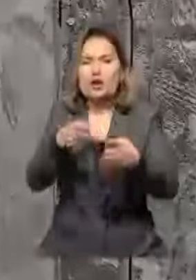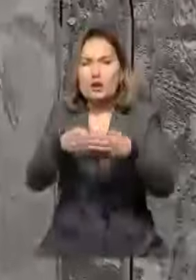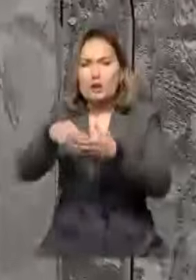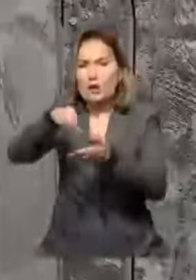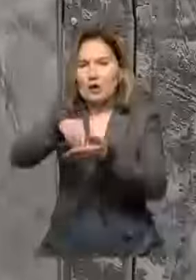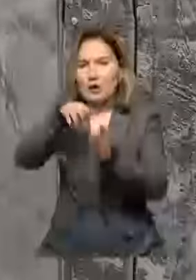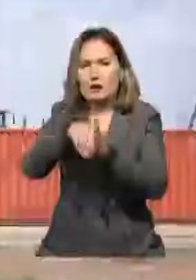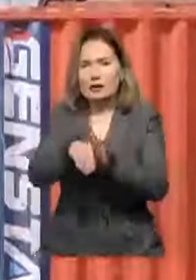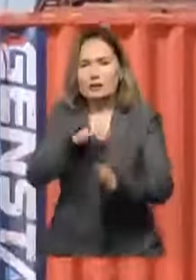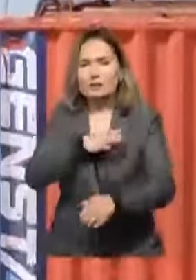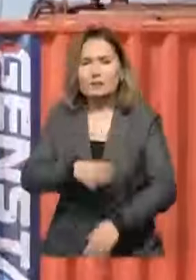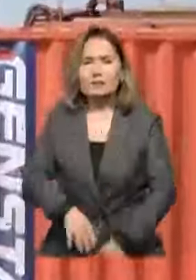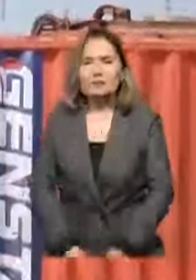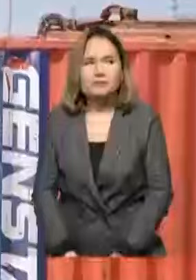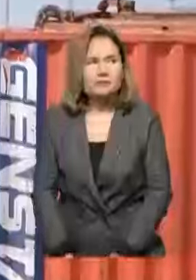компания кіріскен.